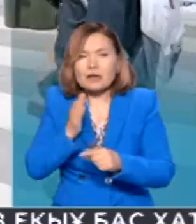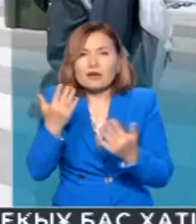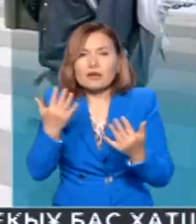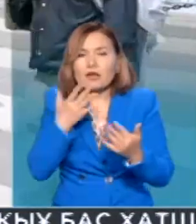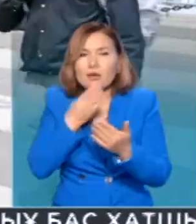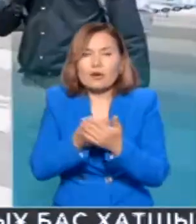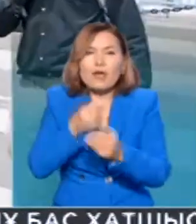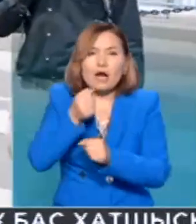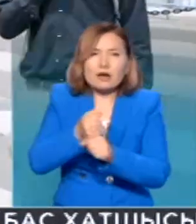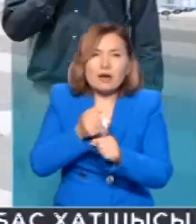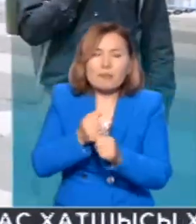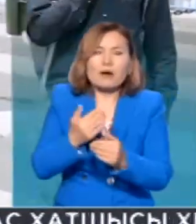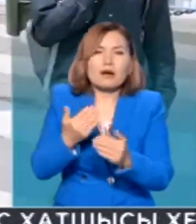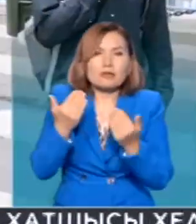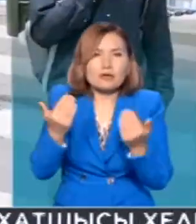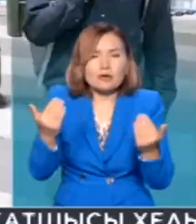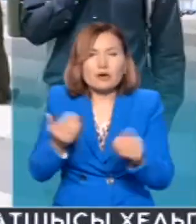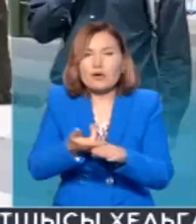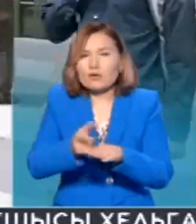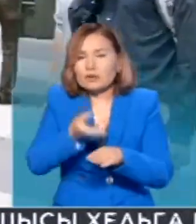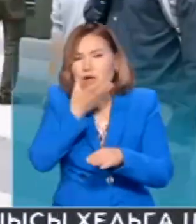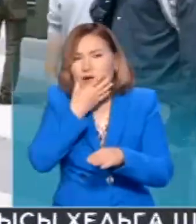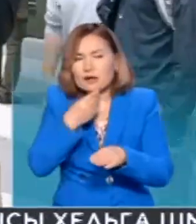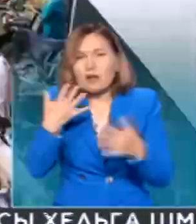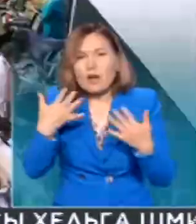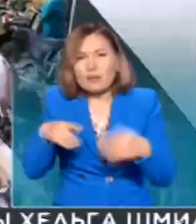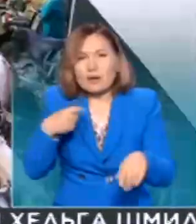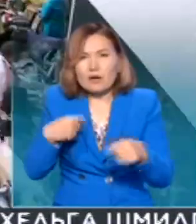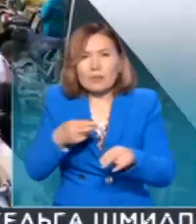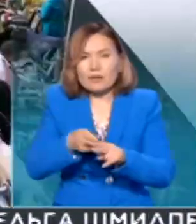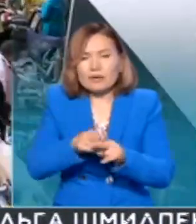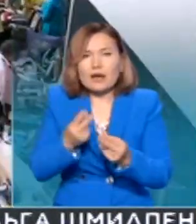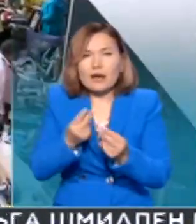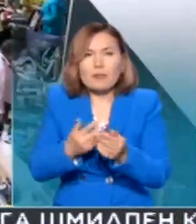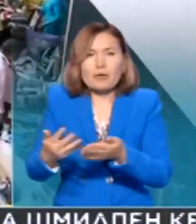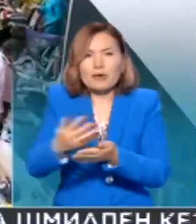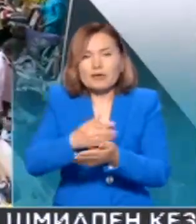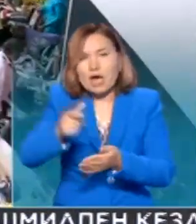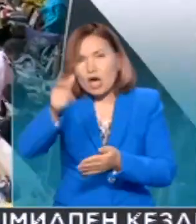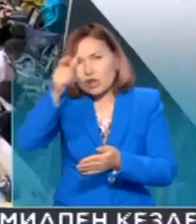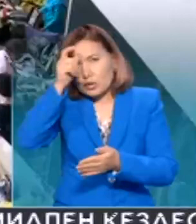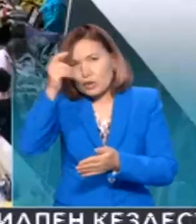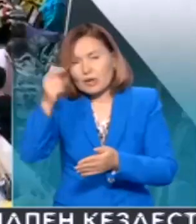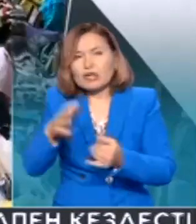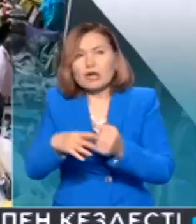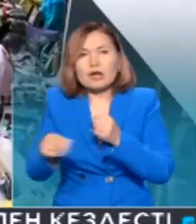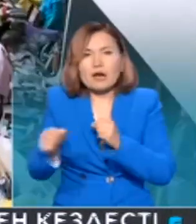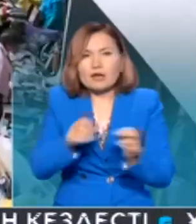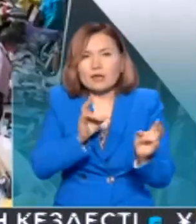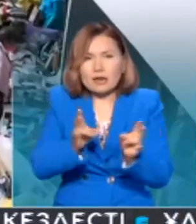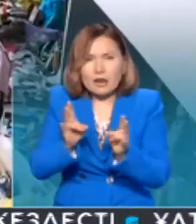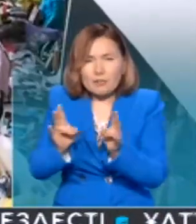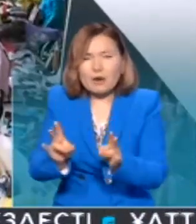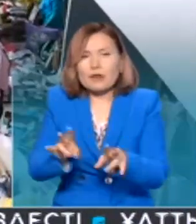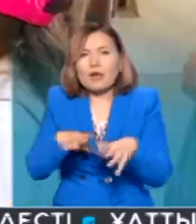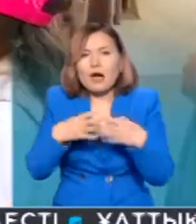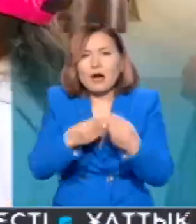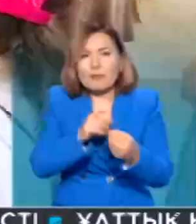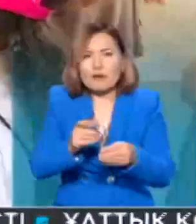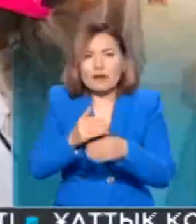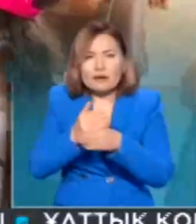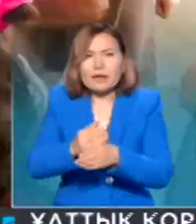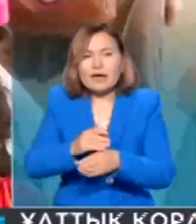бұйымдар қонақтардың ерекше қызығушылығын тудырды. Жәрмеңкеден түскен қаражат Түркиядағы жер сілкінісінен зардап шеккендерді, Сирия